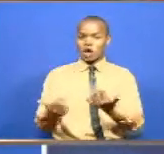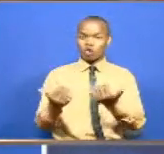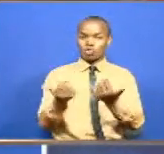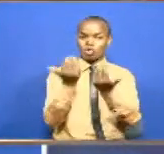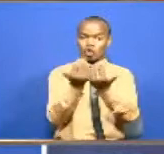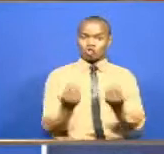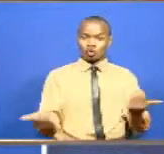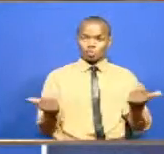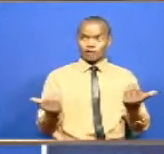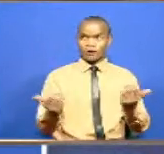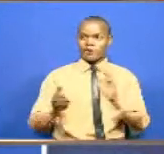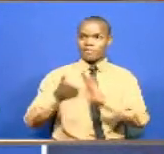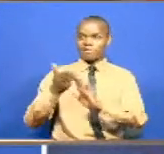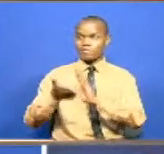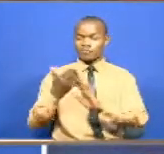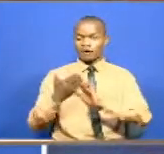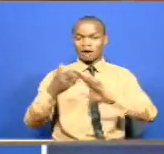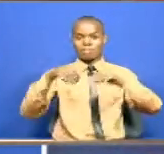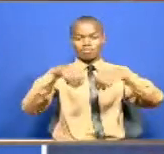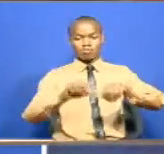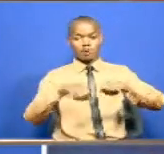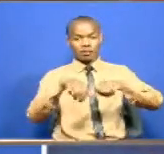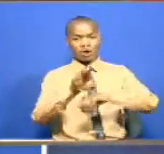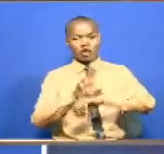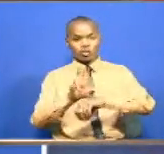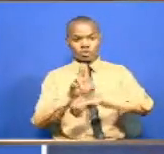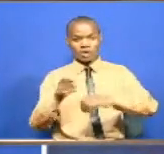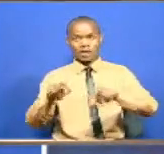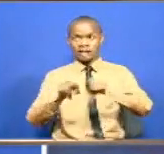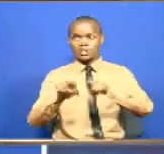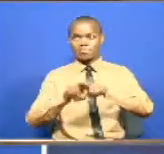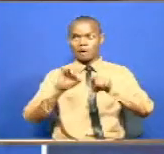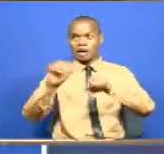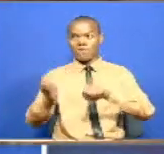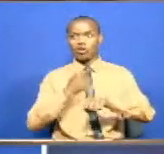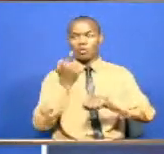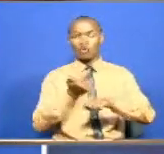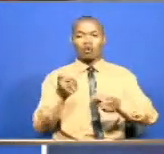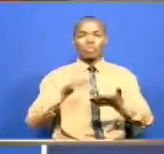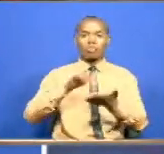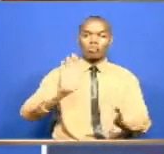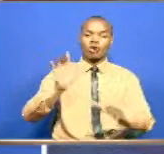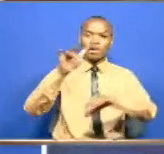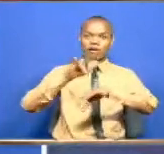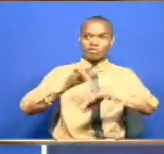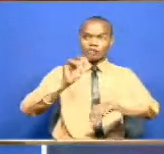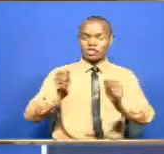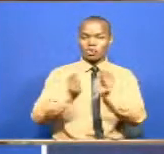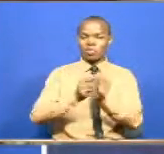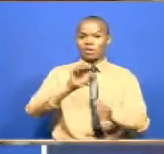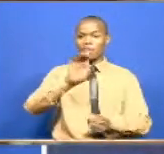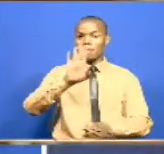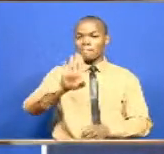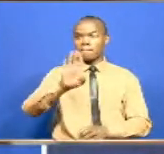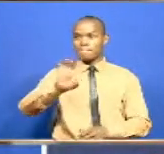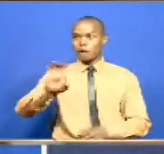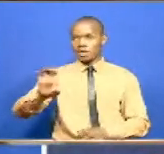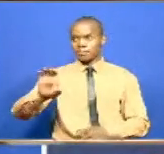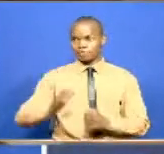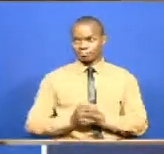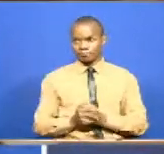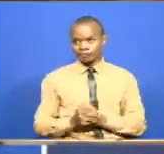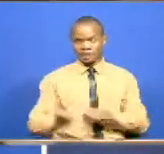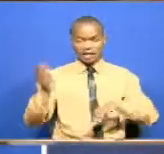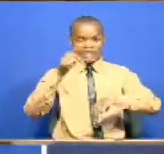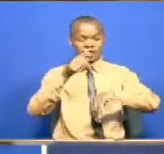moja, wawili kwa boda, alafu kurudi ya tatu kuchukua yule alikuwa amefahamiwa sana na nyuki. Kufika hospitali